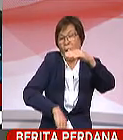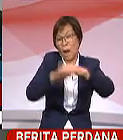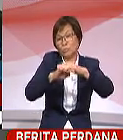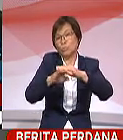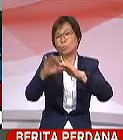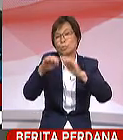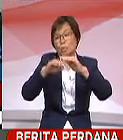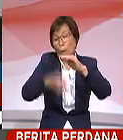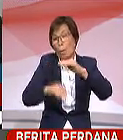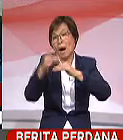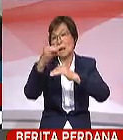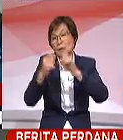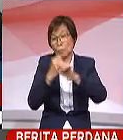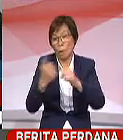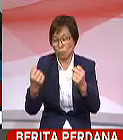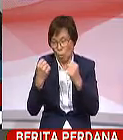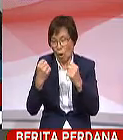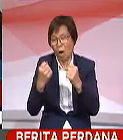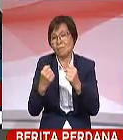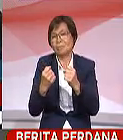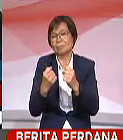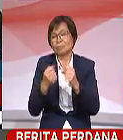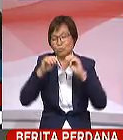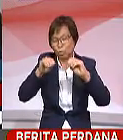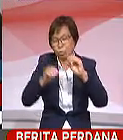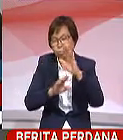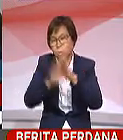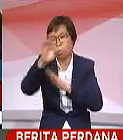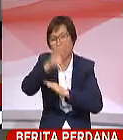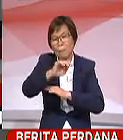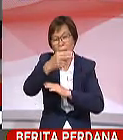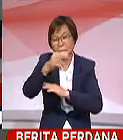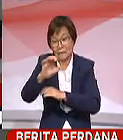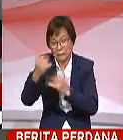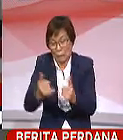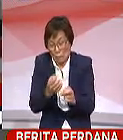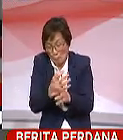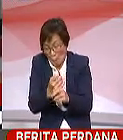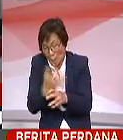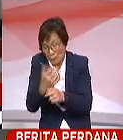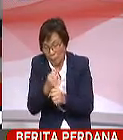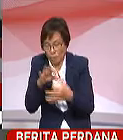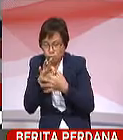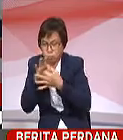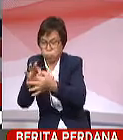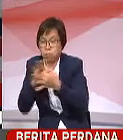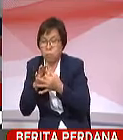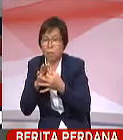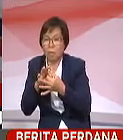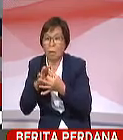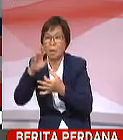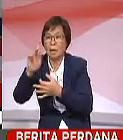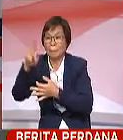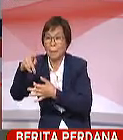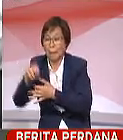strength dealing with development. Buat masa ini, MHC sedang berusaha untuk mendapatkan kerjasama dengan Kementerian